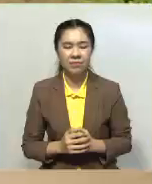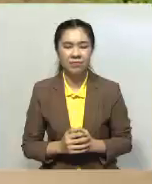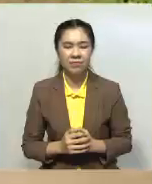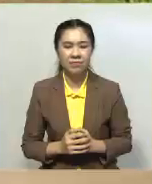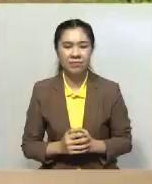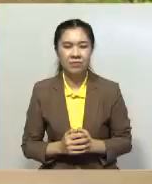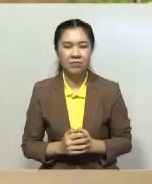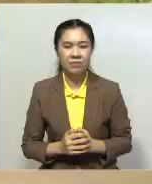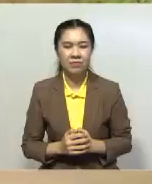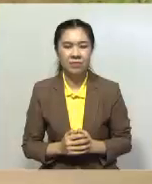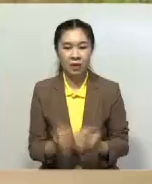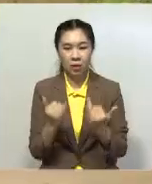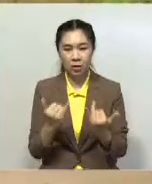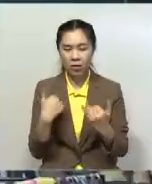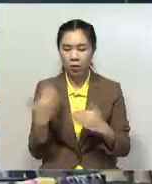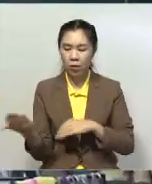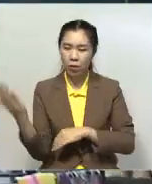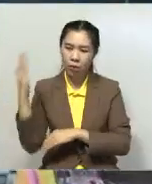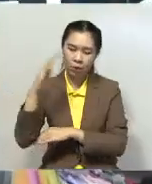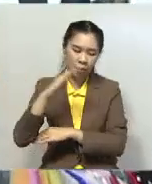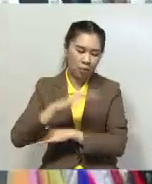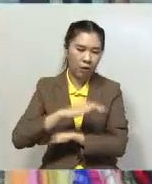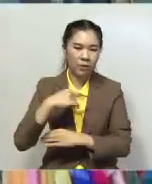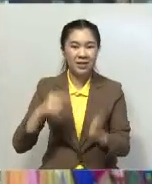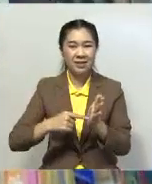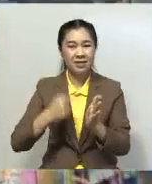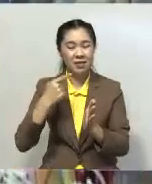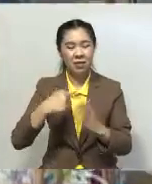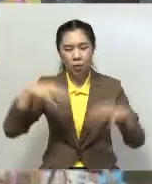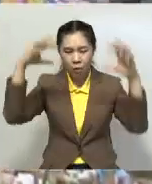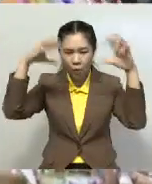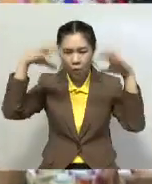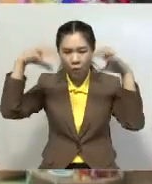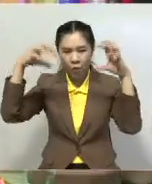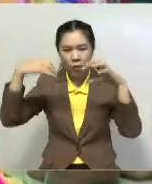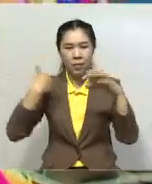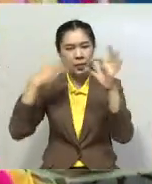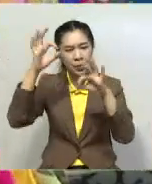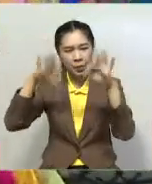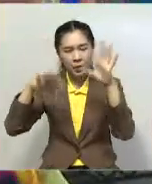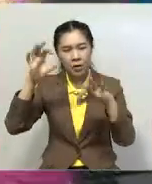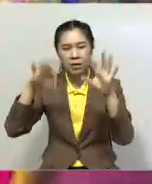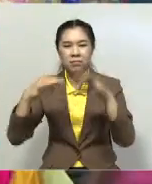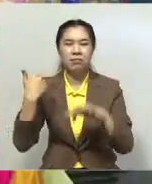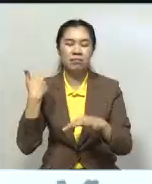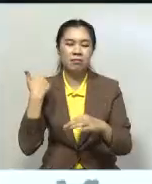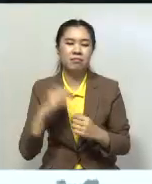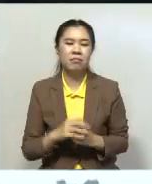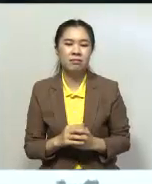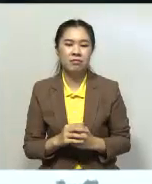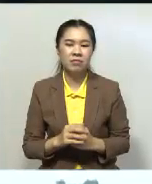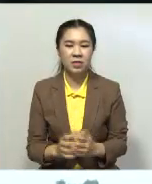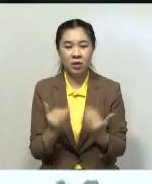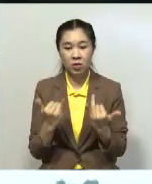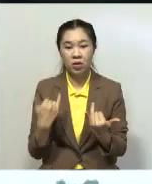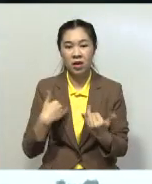แล้วก็อย่างที่บอกนะคะว่าวันนี้ทั้งวันมีฝนตกลงมาตั้งแต่ช่วงเช้าค่ะยิ่งเมื่อช่วงเช้านะคะมีฝนตกลงมาหนาเม็ดมากค่ะแล้วก็มาว่าขณะ